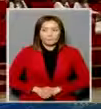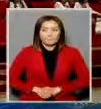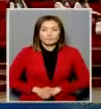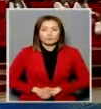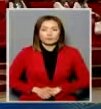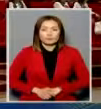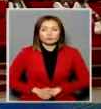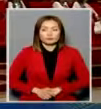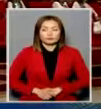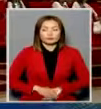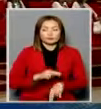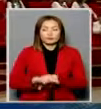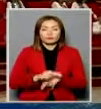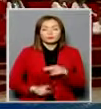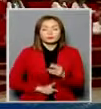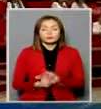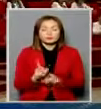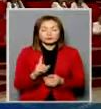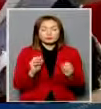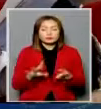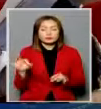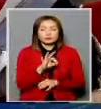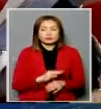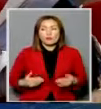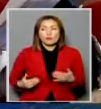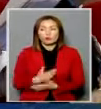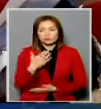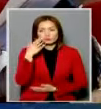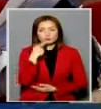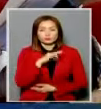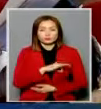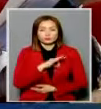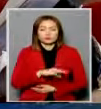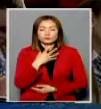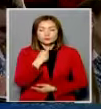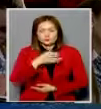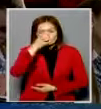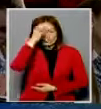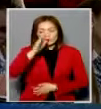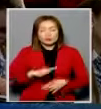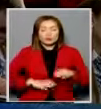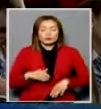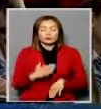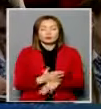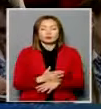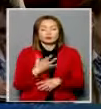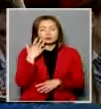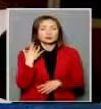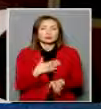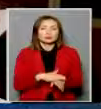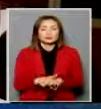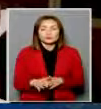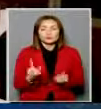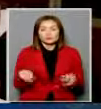В ходе форума ряд учителей начальных классов продемонстрировали умение эффективно сочетать свои знания на практике и рационально